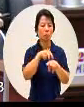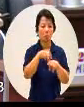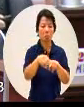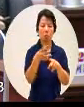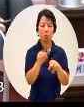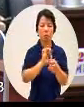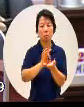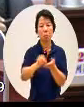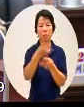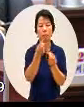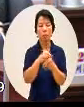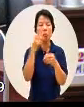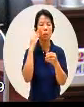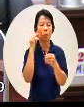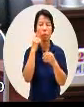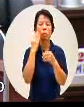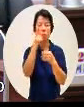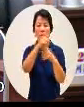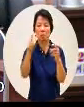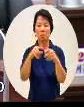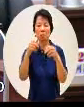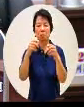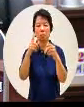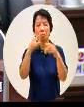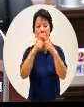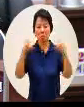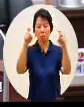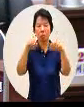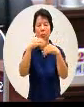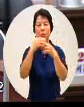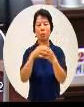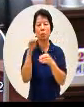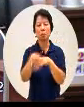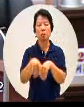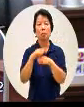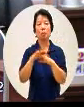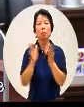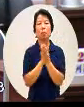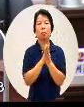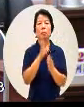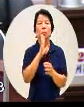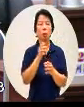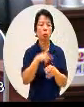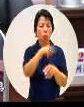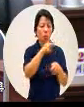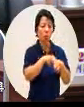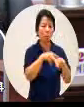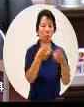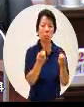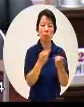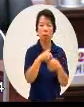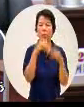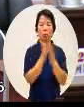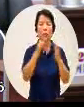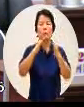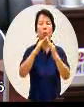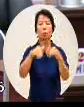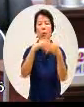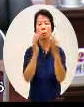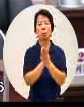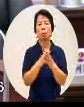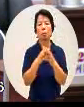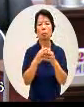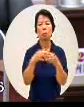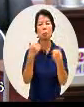去做輕軌做捷運什麼原因呢?就是你如果沒有做你這個城市就會癱瘓高雄有這個